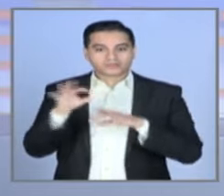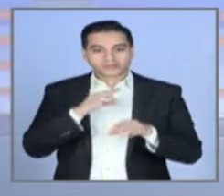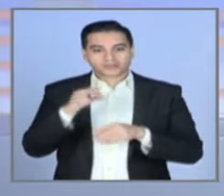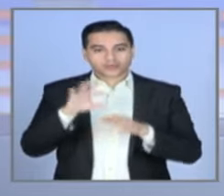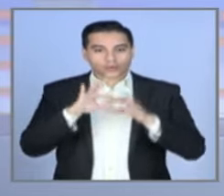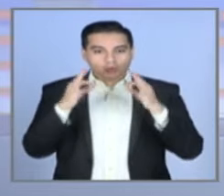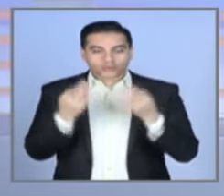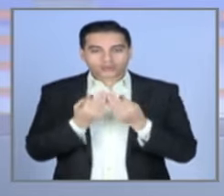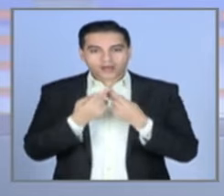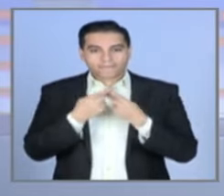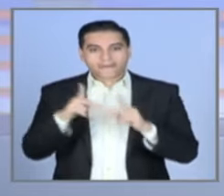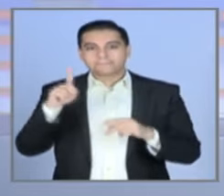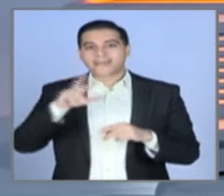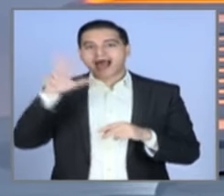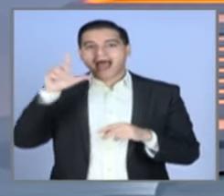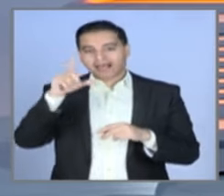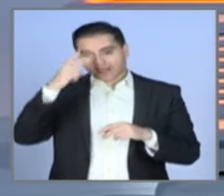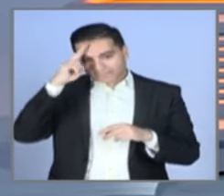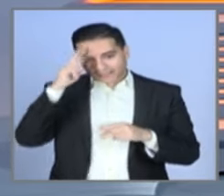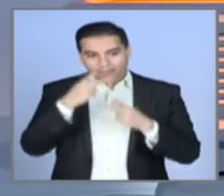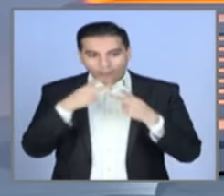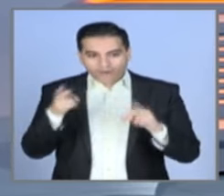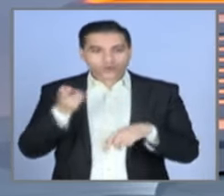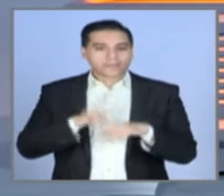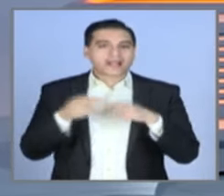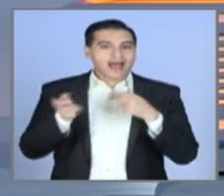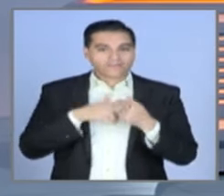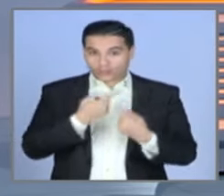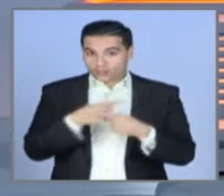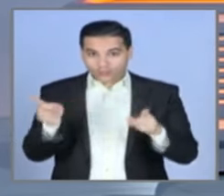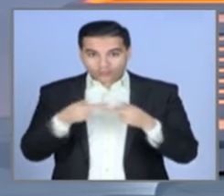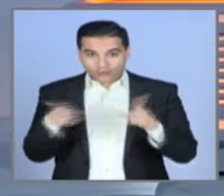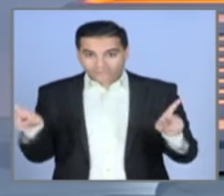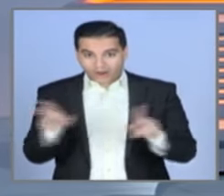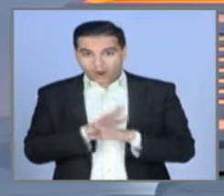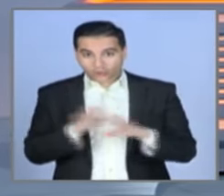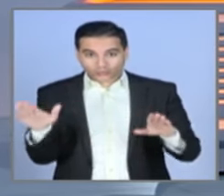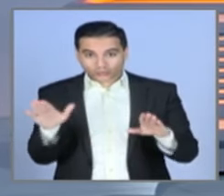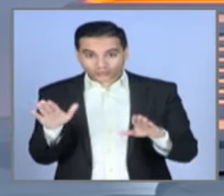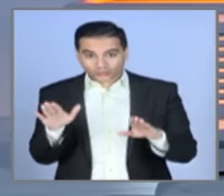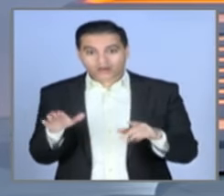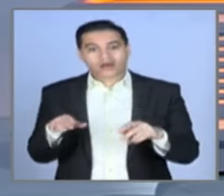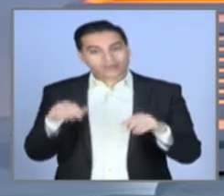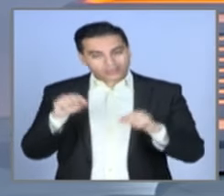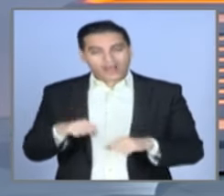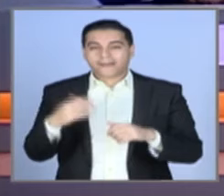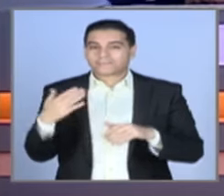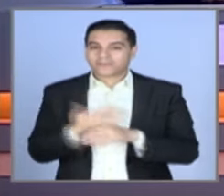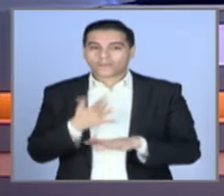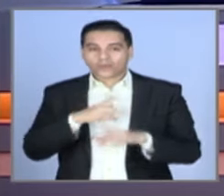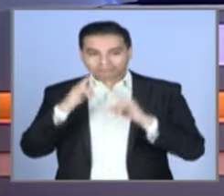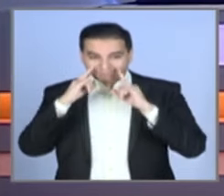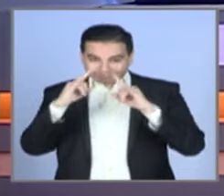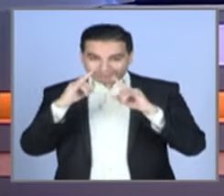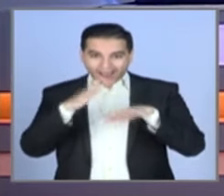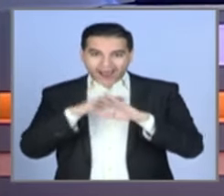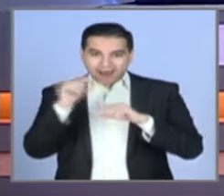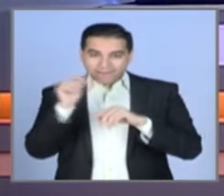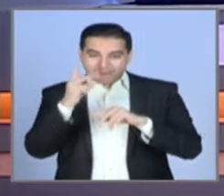بلال. مين اللي وافق ومين اللي اعترض؟ لا كله وافق الصراحة، محدش كله وافق على طول كده. هو علشان احنا متابعين البرنامج على